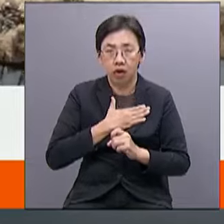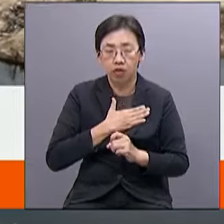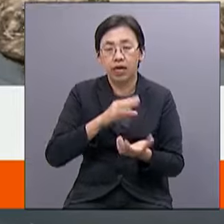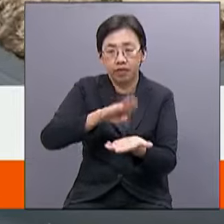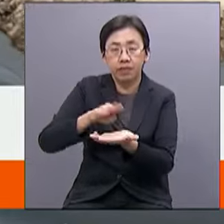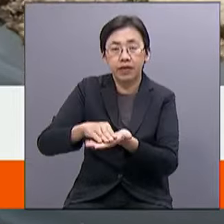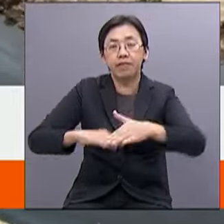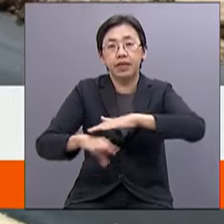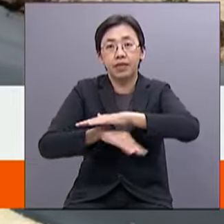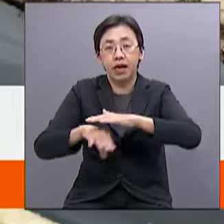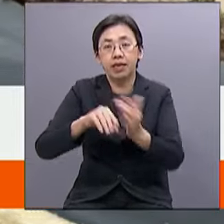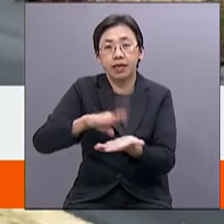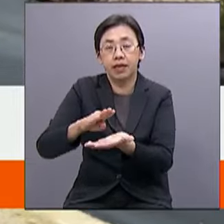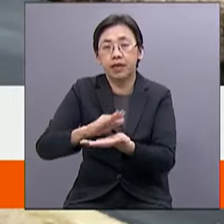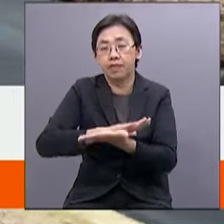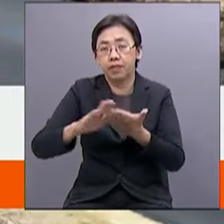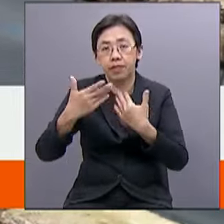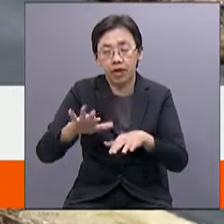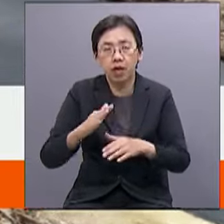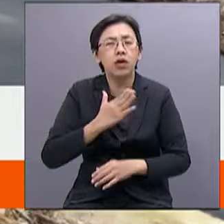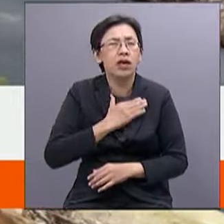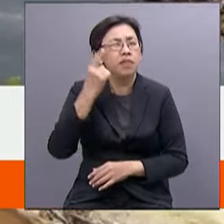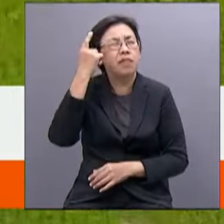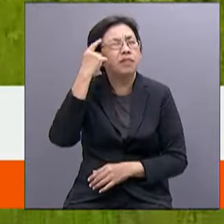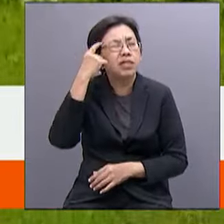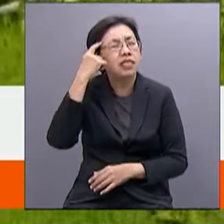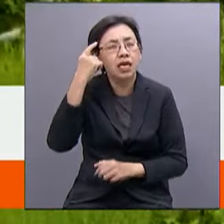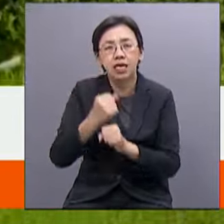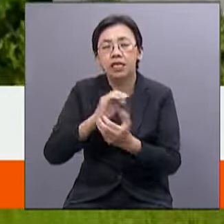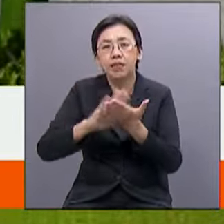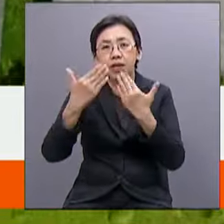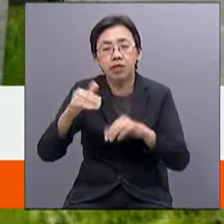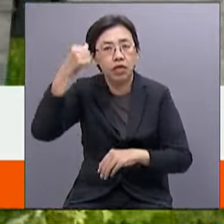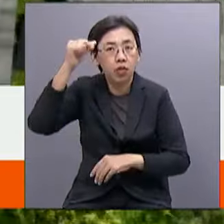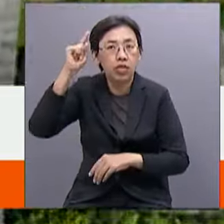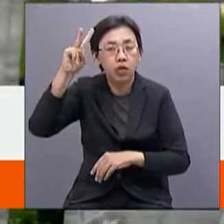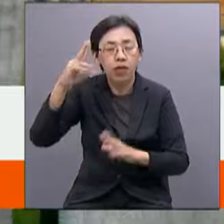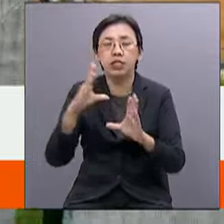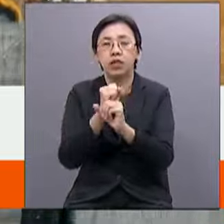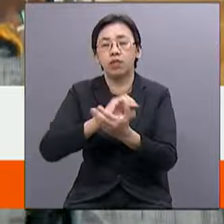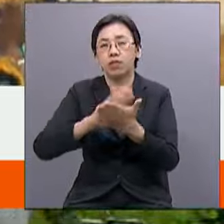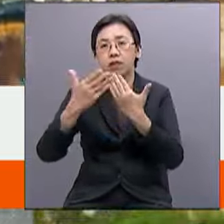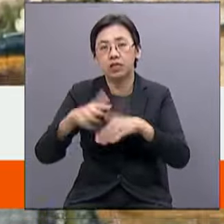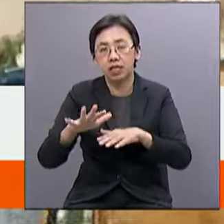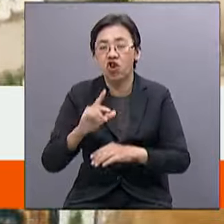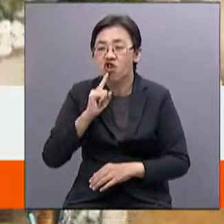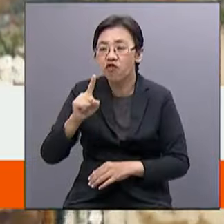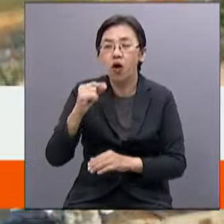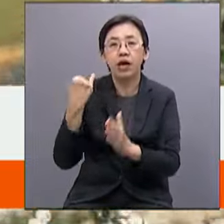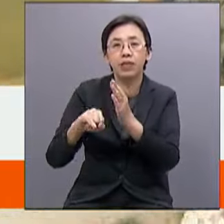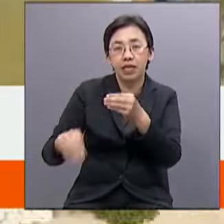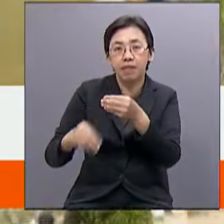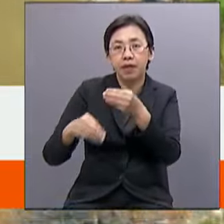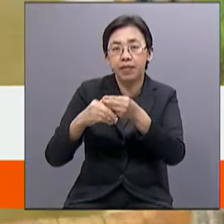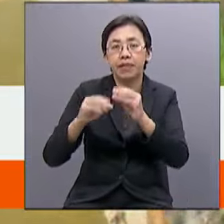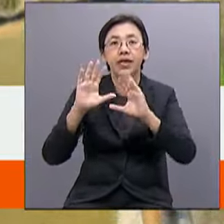วมพยานหลักฐานแล้วผมเชื่อว่าเราน่าจะทำแล้วเสร็จได้ภายในวันสองวันนี้ครับ ค ่ ะ ก็คงมีการแจ้งข้อกล่าวหาเพิ่มเติมแล้วก็ออกหมาย